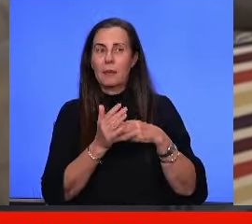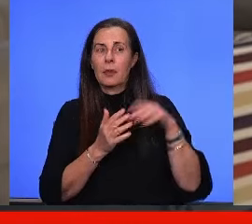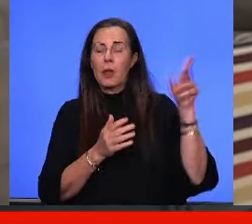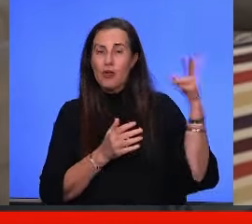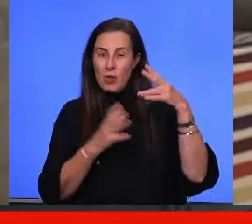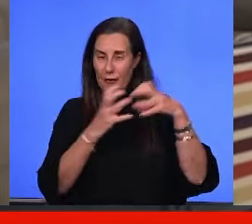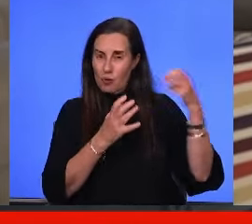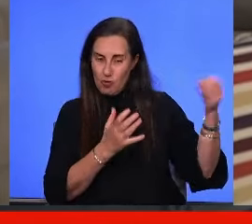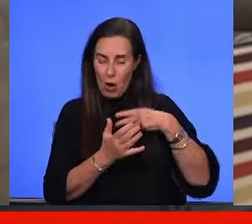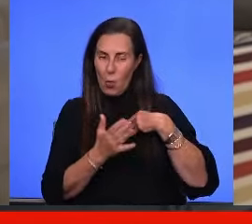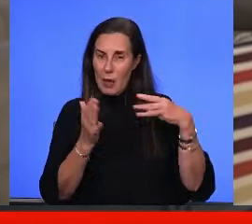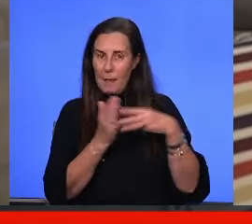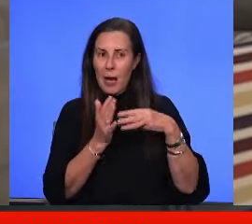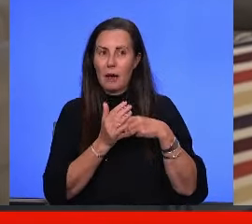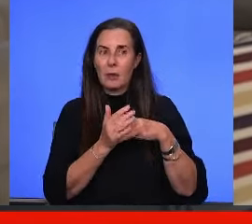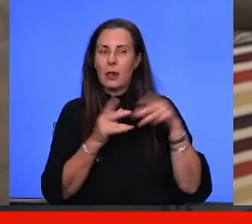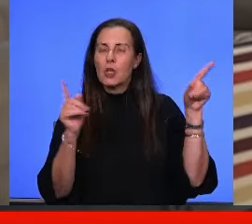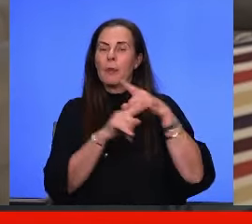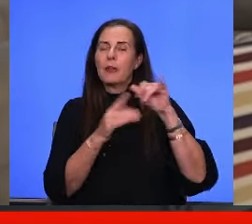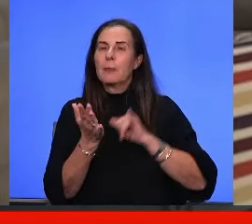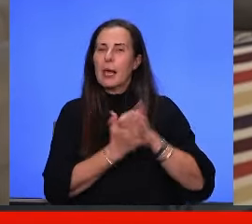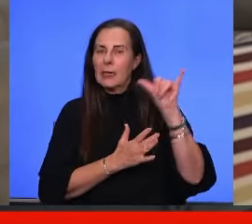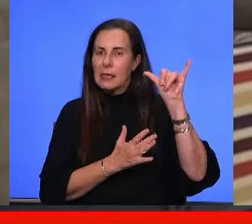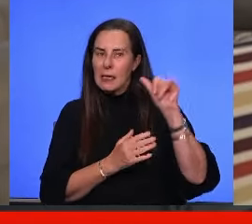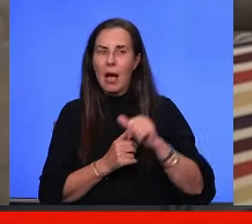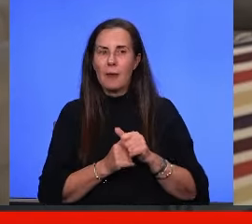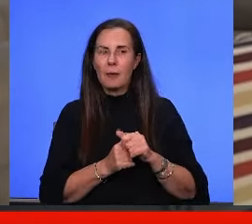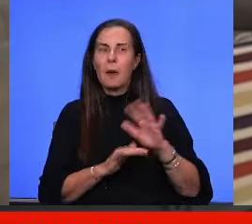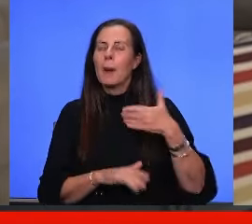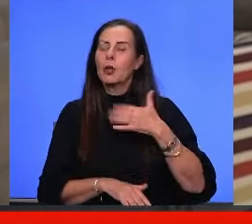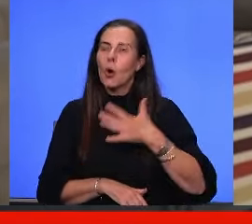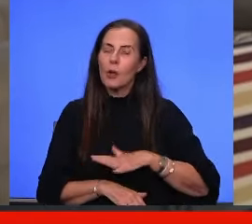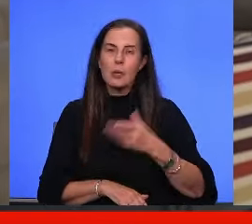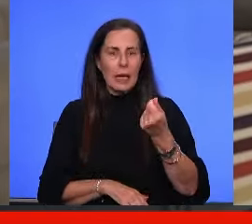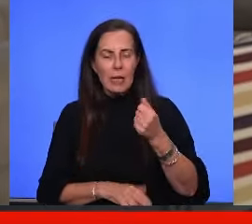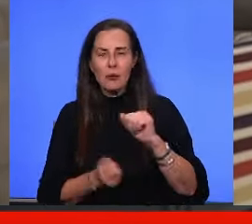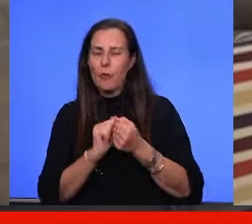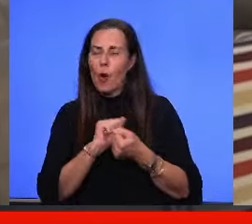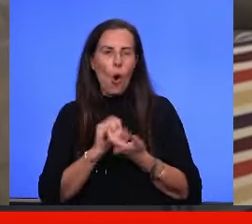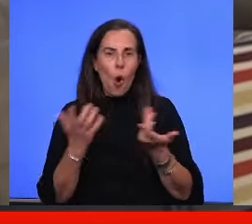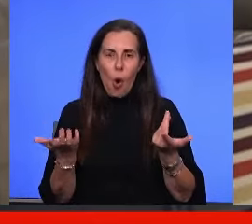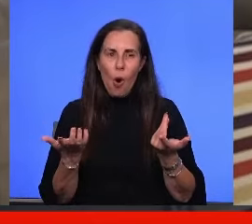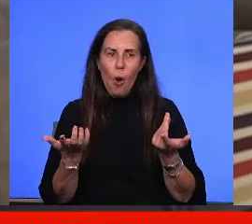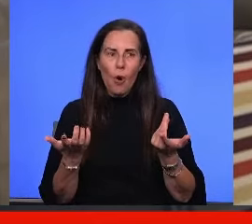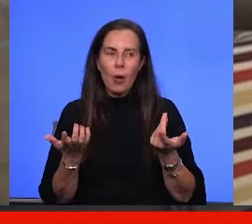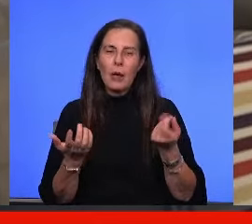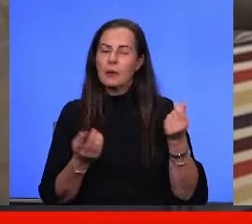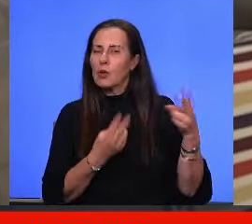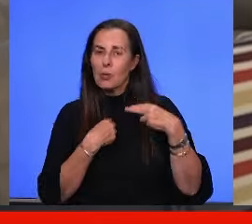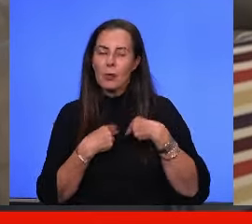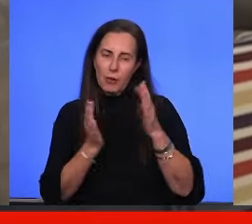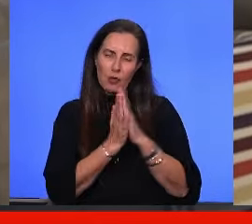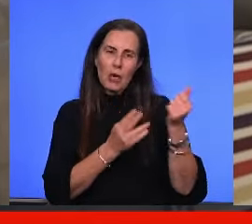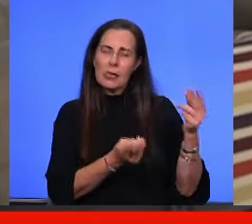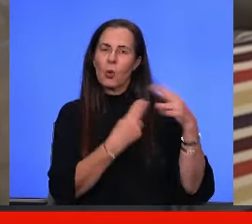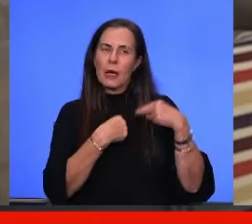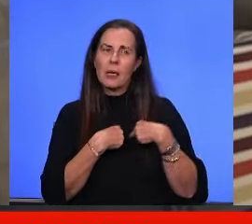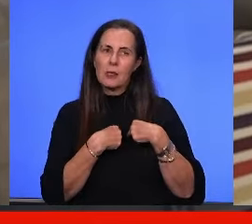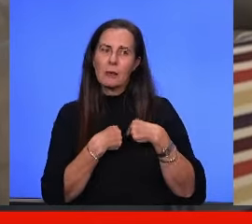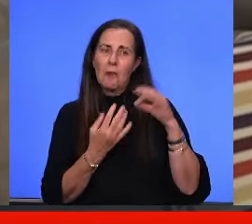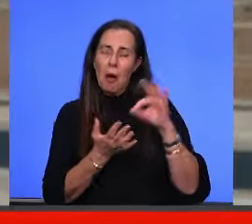אידרימס וגם אייר פורטוגל, שמבטלים לי את הטיסה, מה אני רוצה, זיכוי או את הכסף, ביקשתי את הכסף,